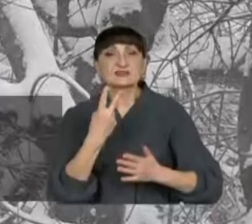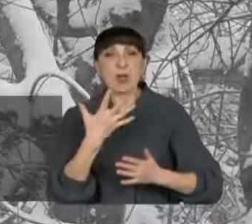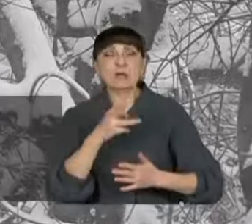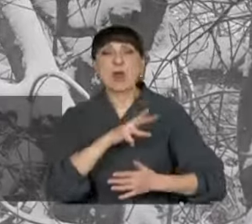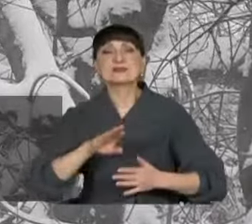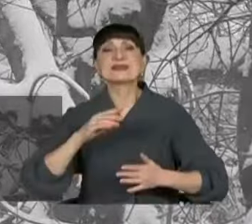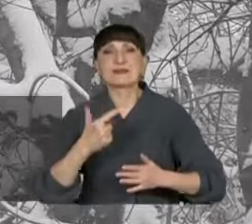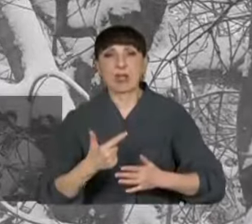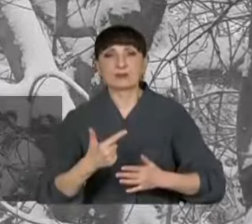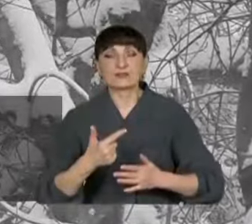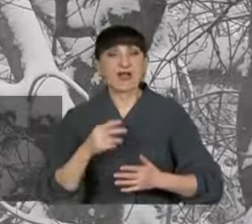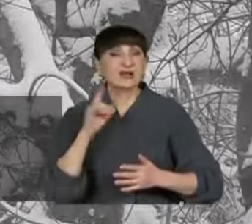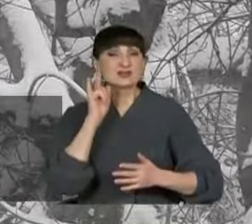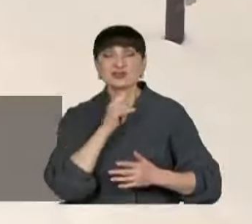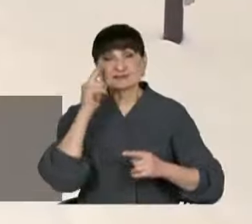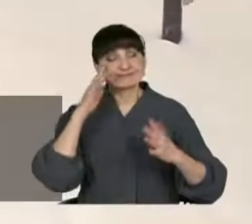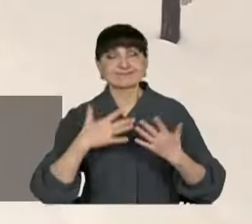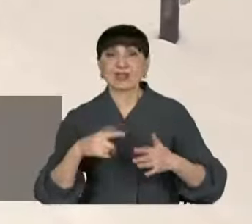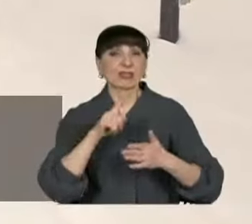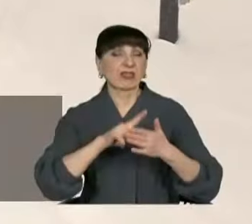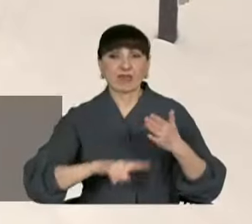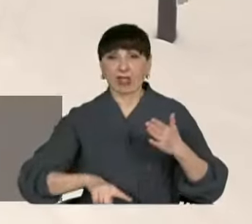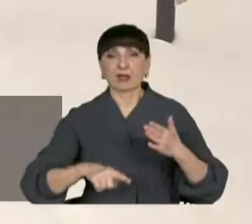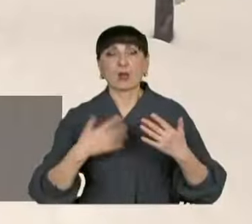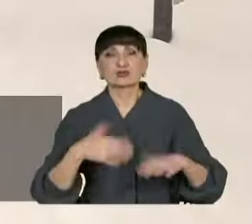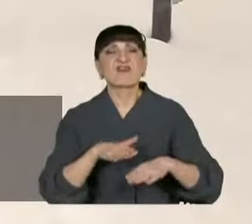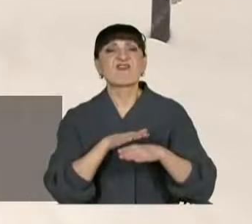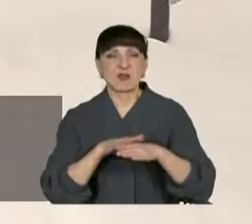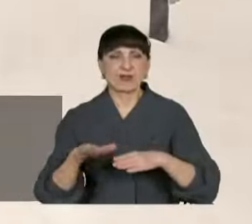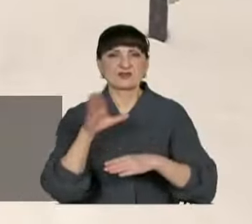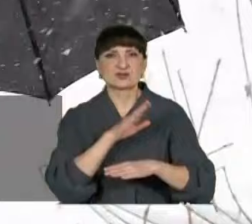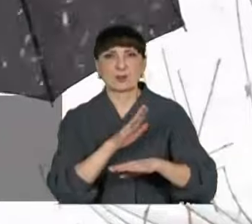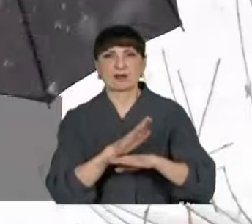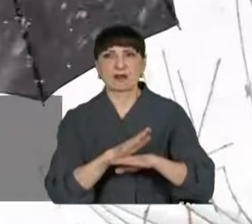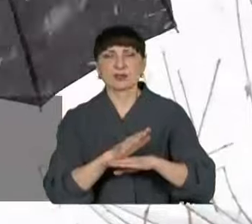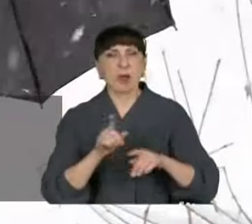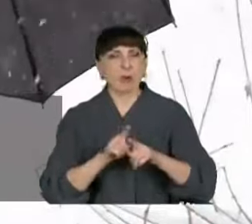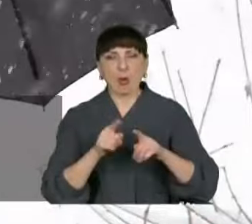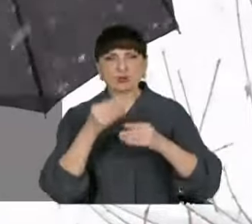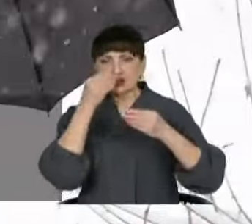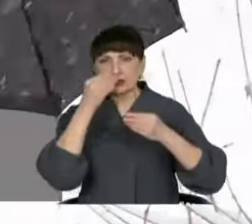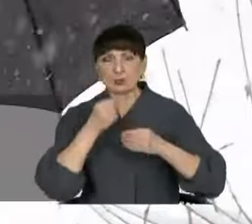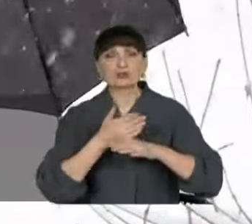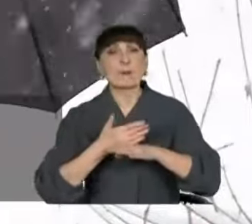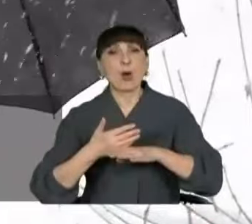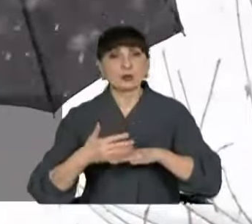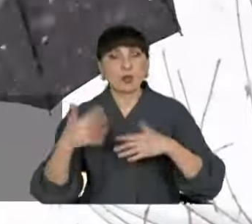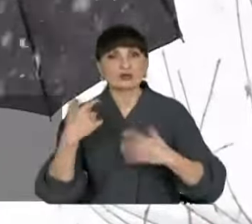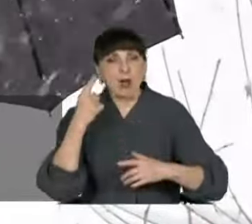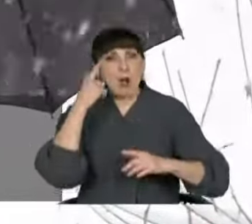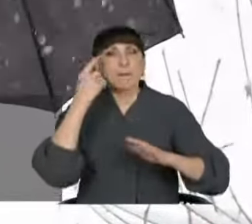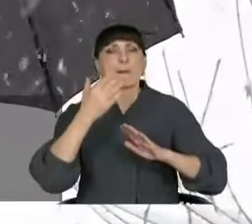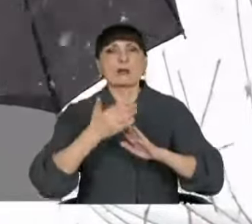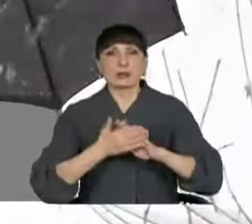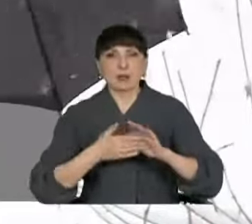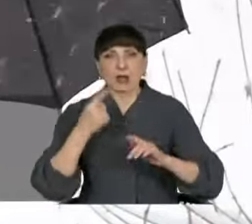миллионов тенге. Ни о чем не подозревая, алматинка выполнила все условия. Какой-то гипноз. Вот уже потом, когда до меня дошло,